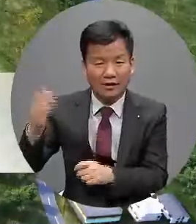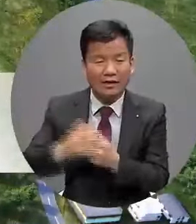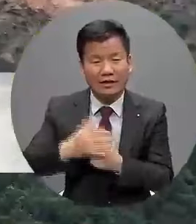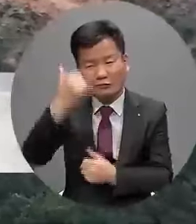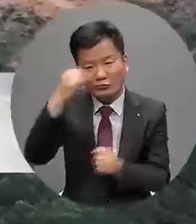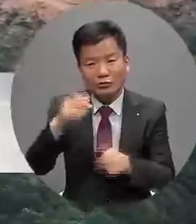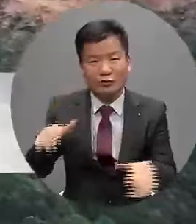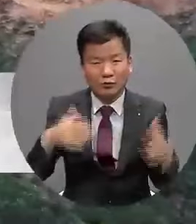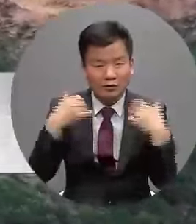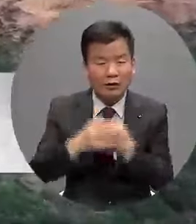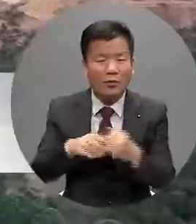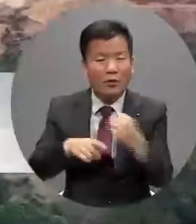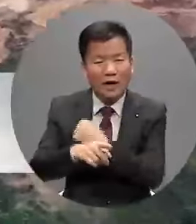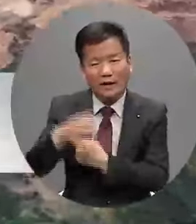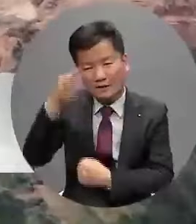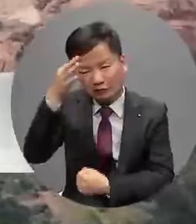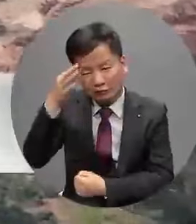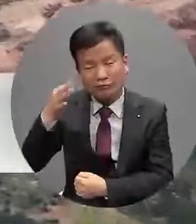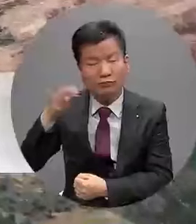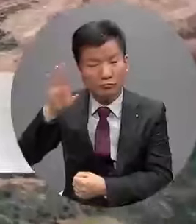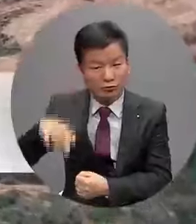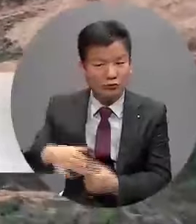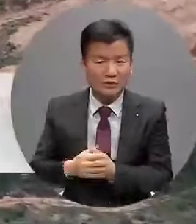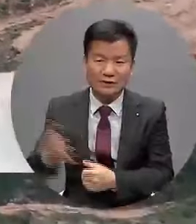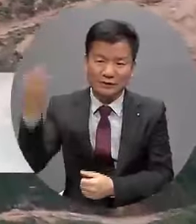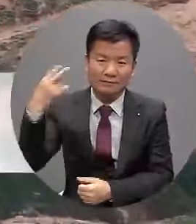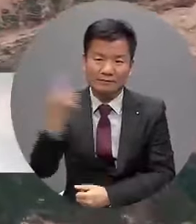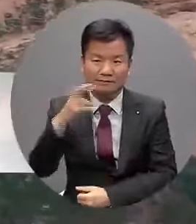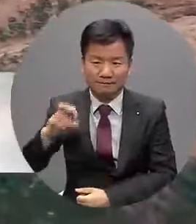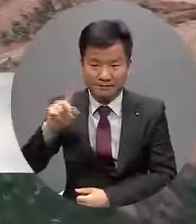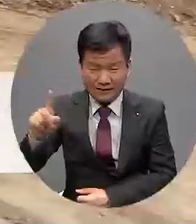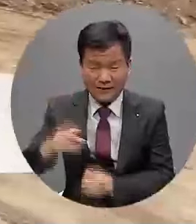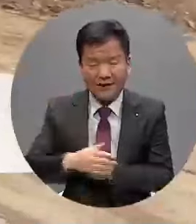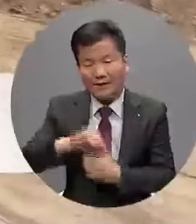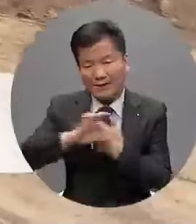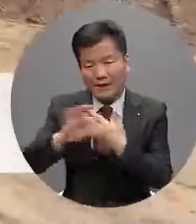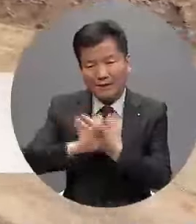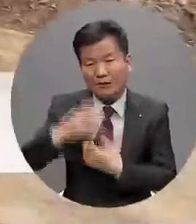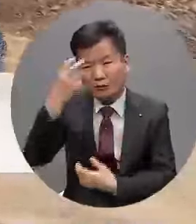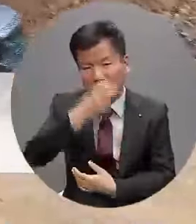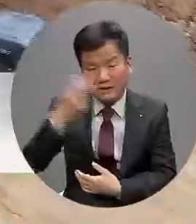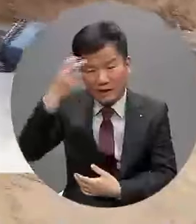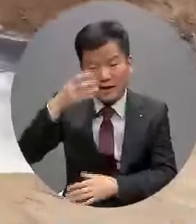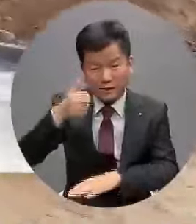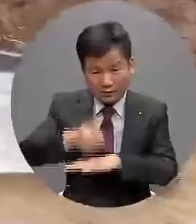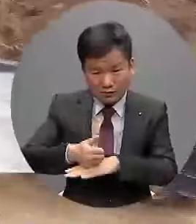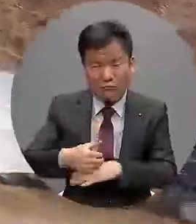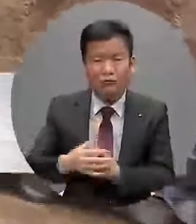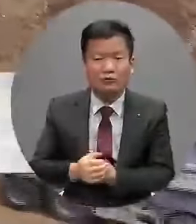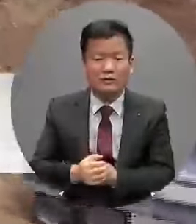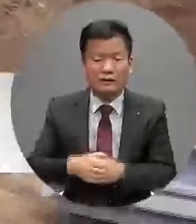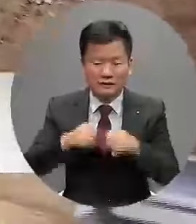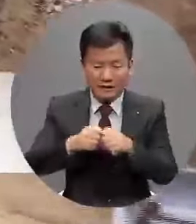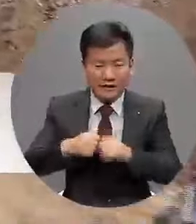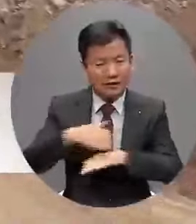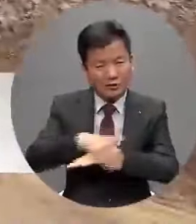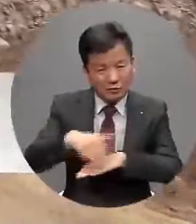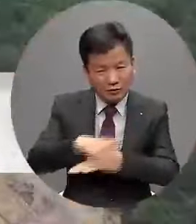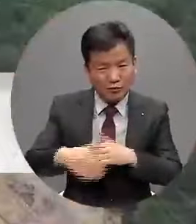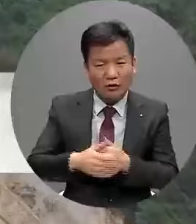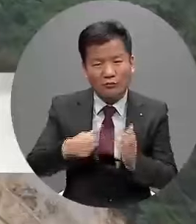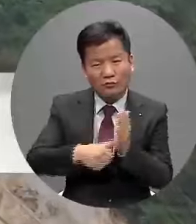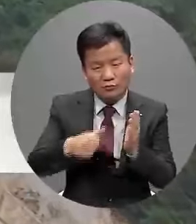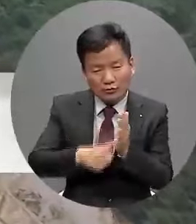충청북도와 과학기술 정부 통신부는 지난 2021년 내비 타당성 조사 이후 상세 설계 과정에서